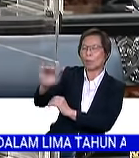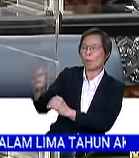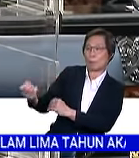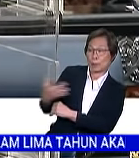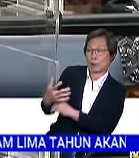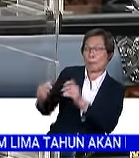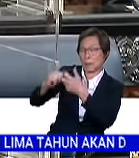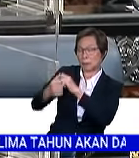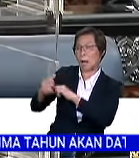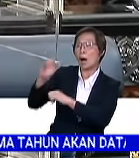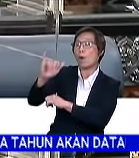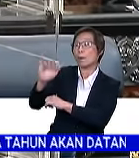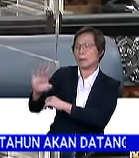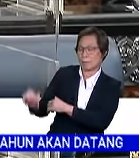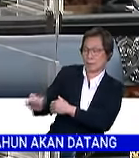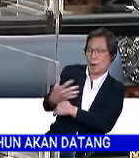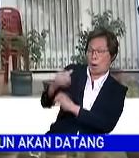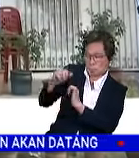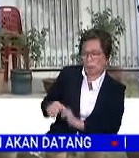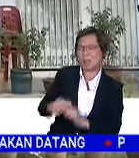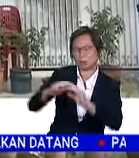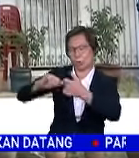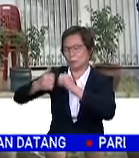itu boleh diatasi.